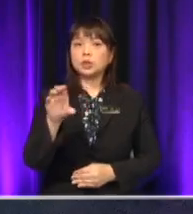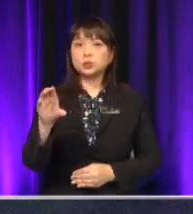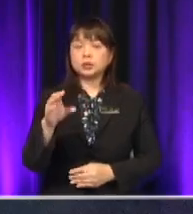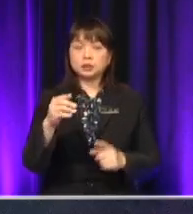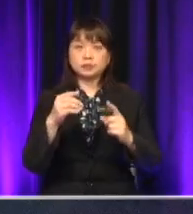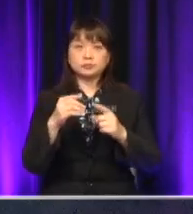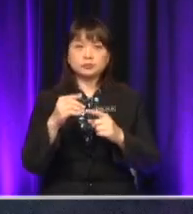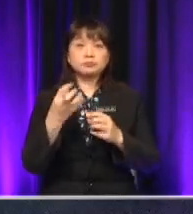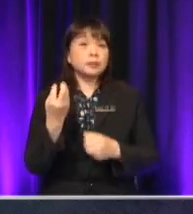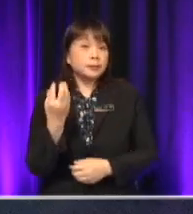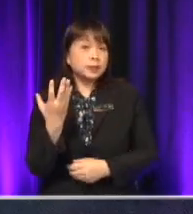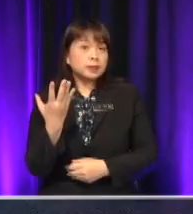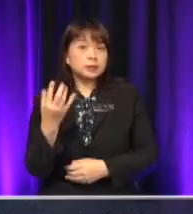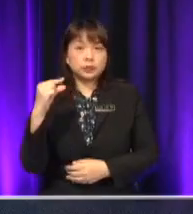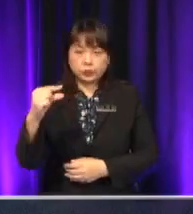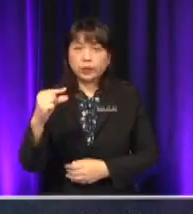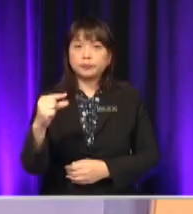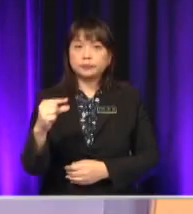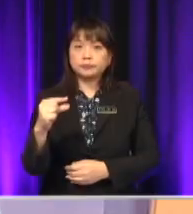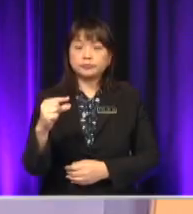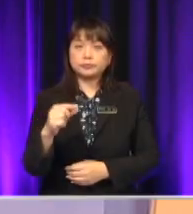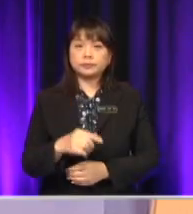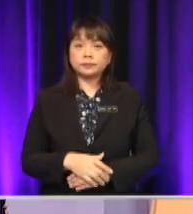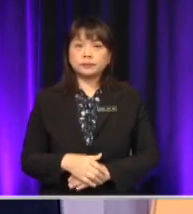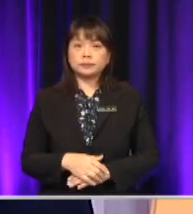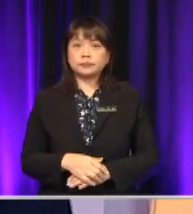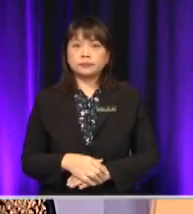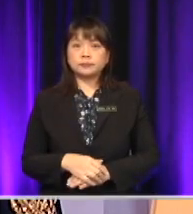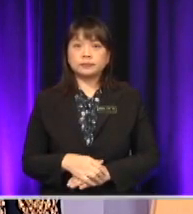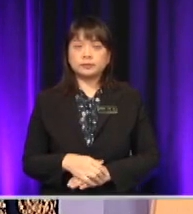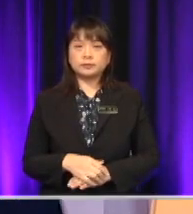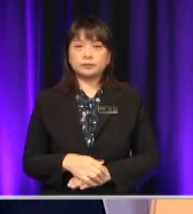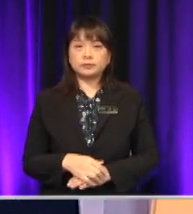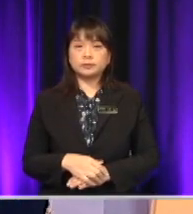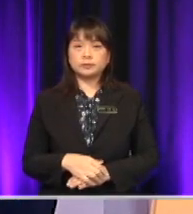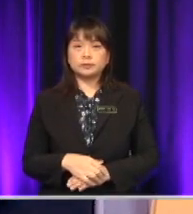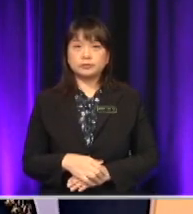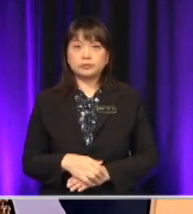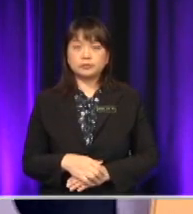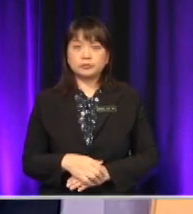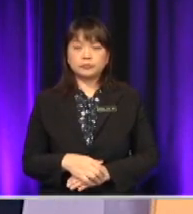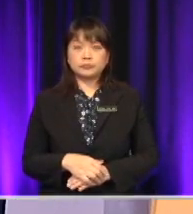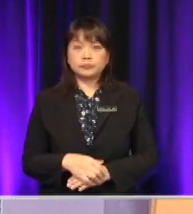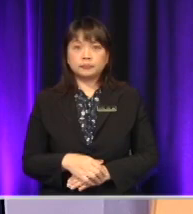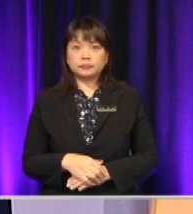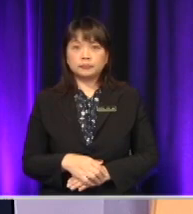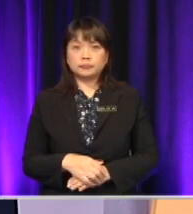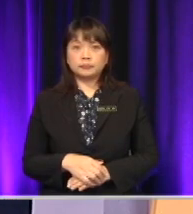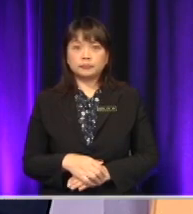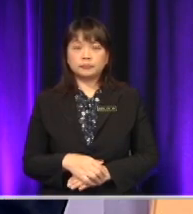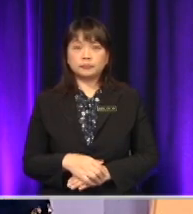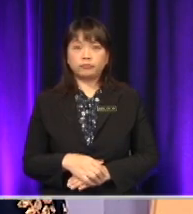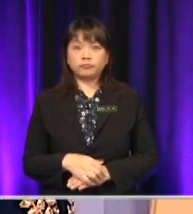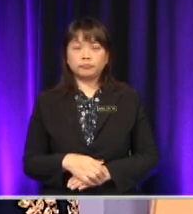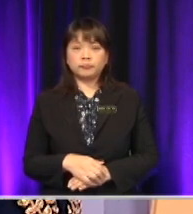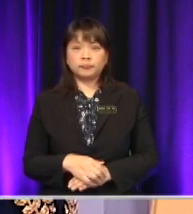2100 apa tu? Gram. Gram. Tak ada unit, cikgu letak salah. Kosong. Okey, sekarang kita ada 1, 2, 3, 4, 5